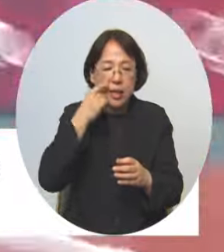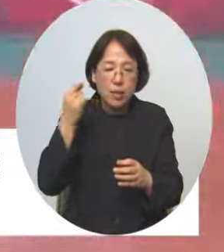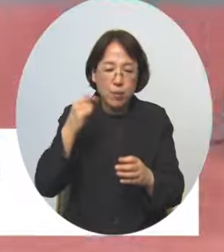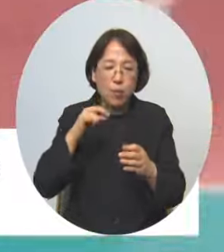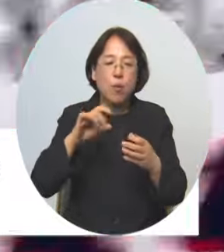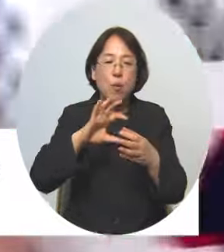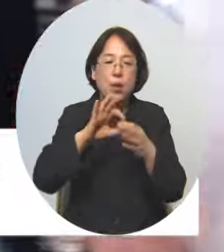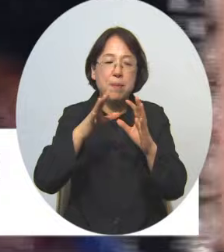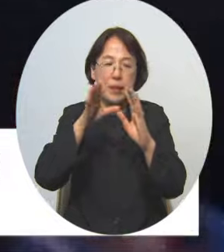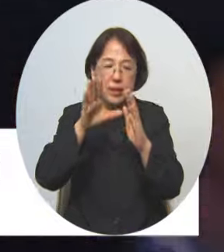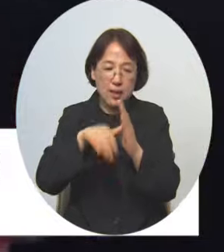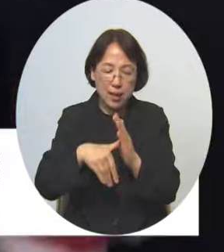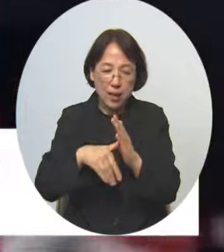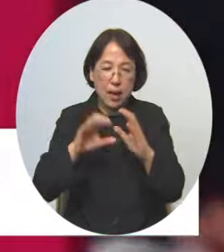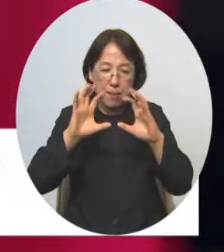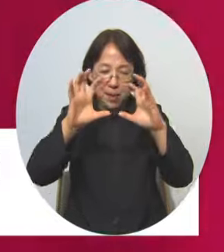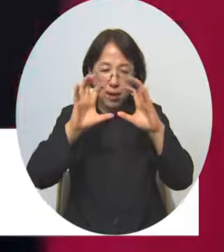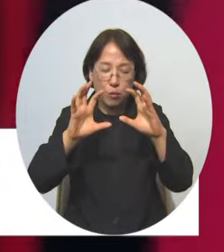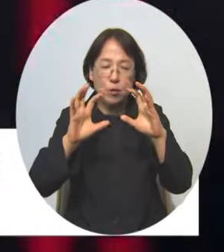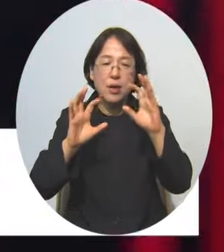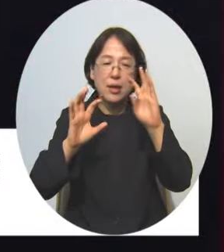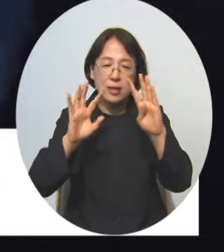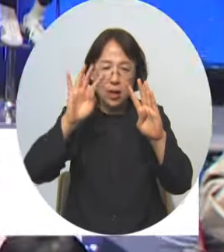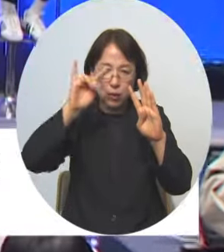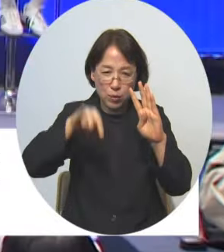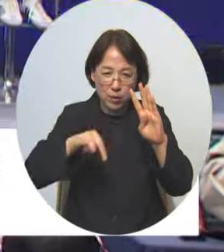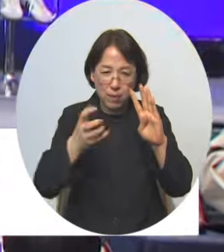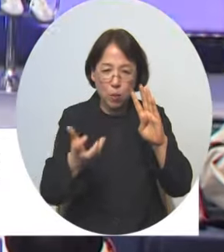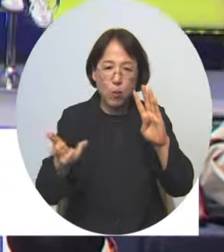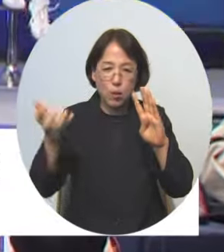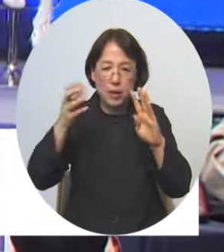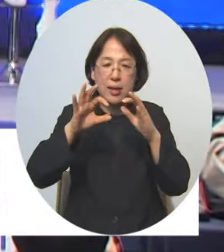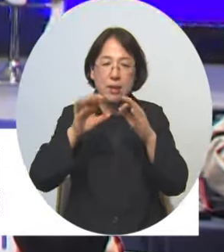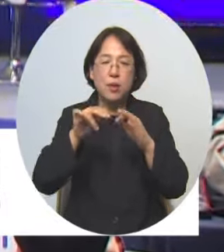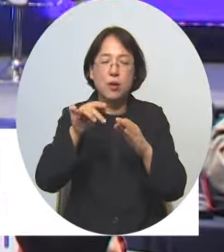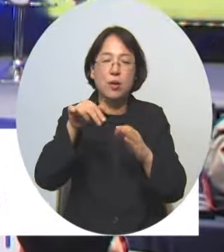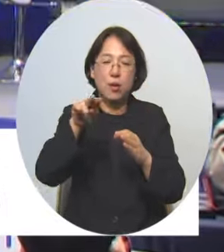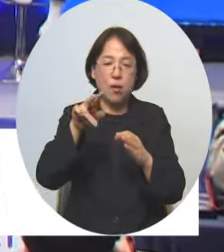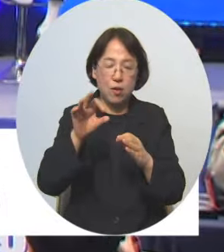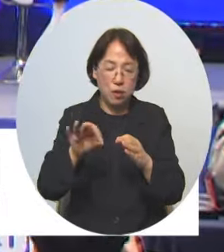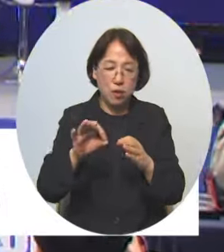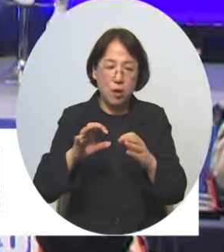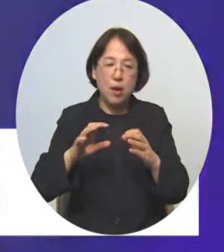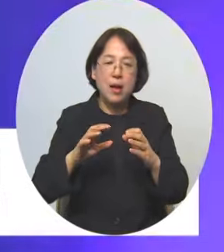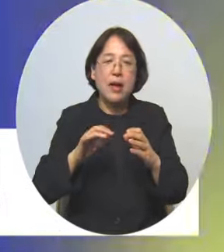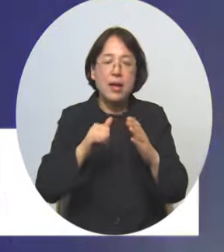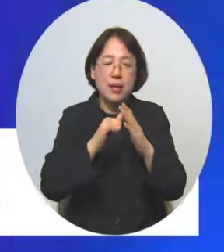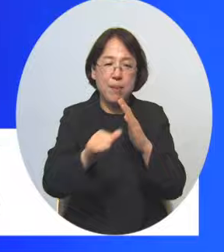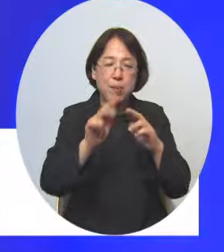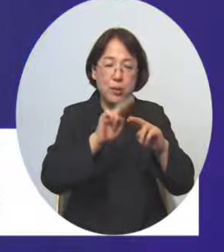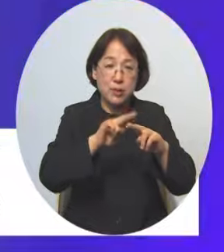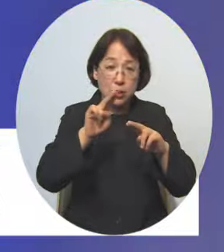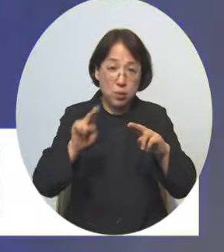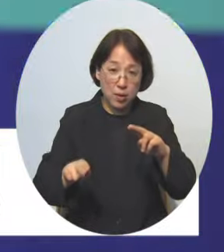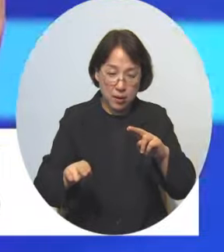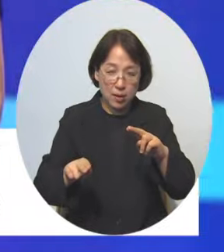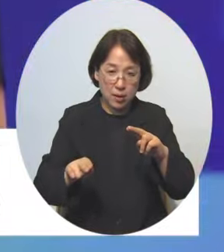4위에 올려놨던 김연경은 지난 8일 국가대표 은퇴 경기를 치르고 태극마크를